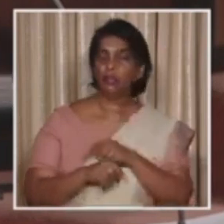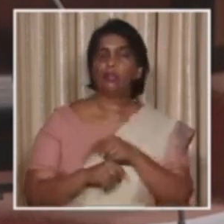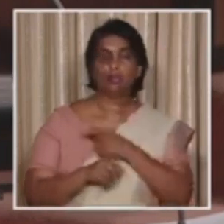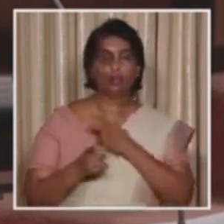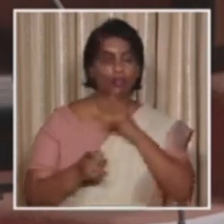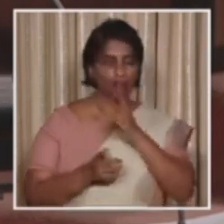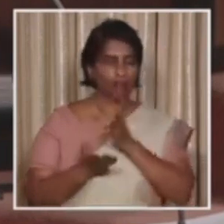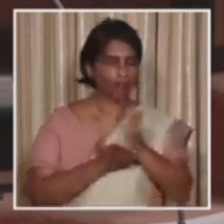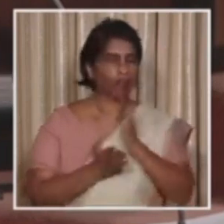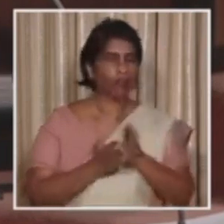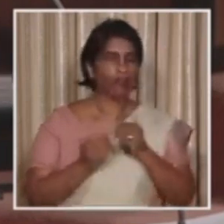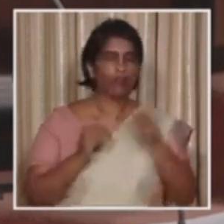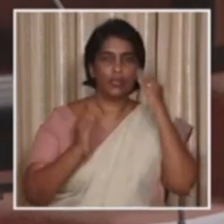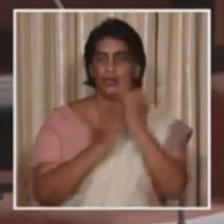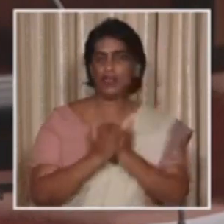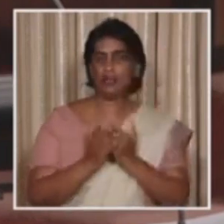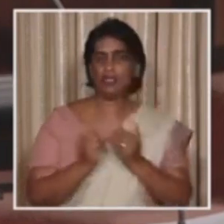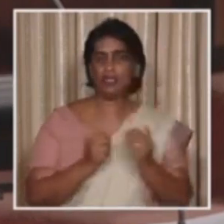காணப்படுவதை உணரக்கூடியதாக இருக்கிறது.